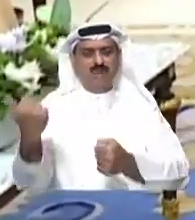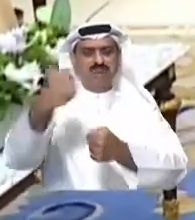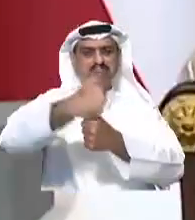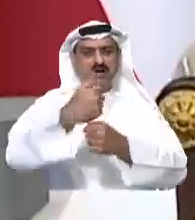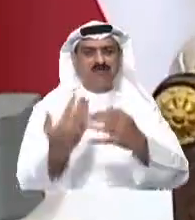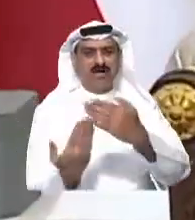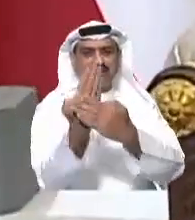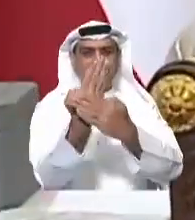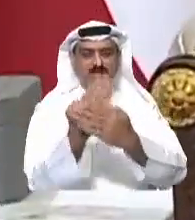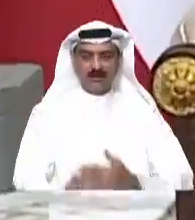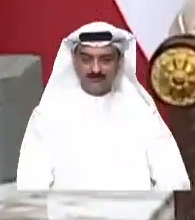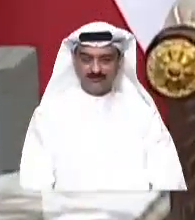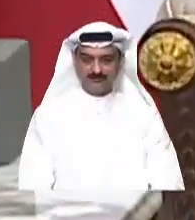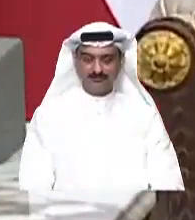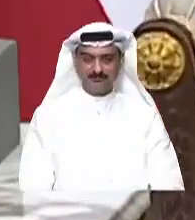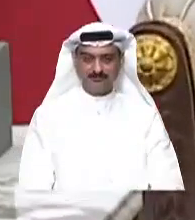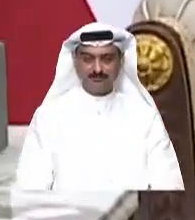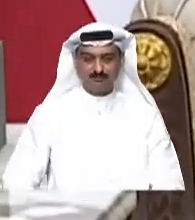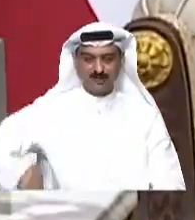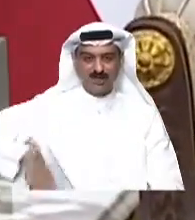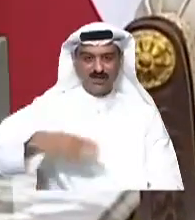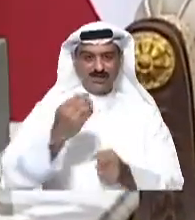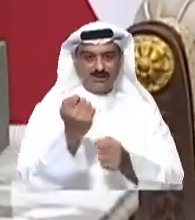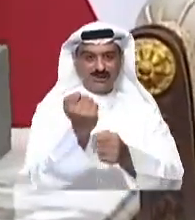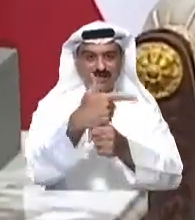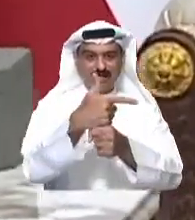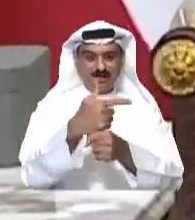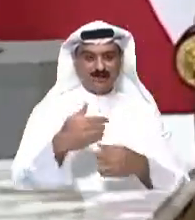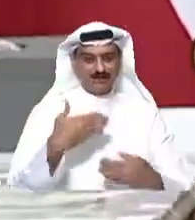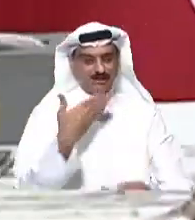وقد تمنى سموه حفظه الله له